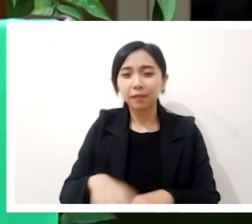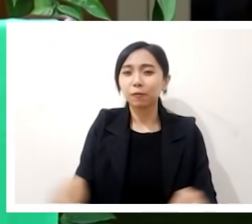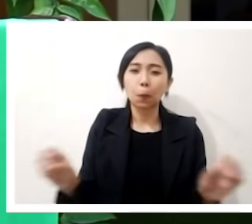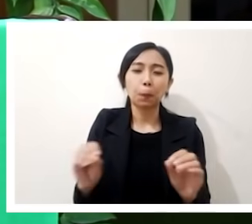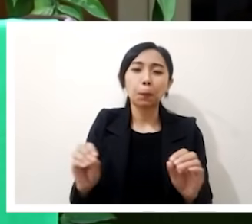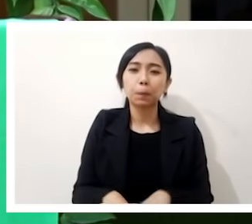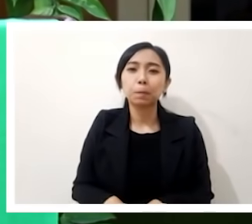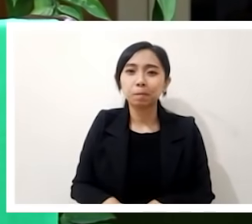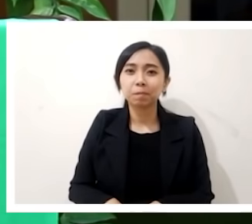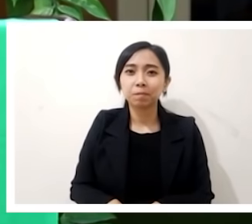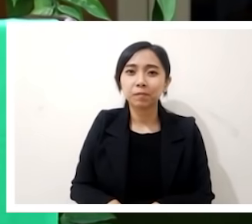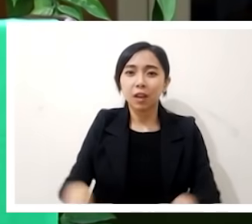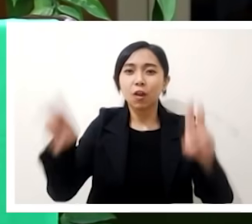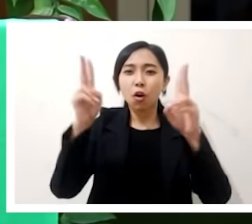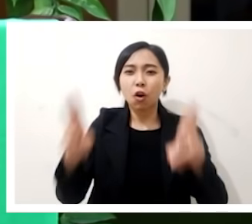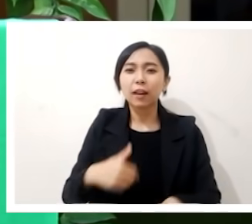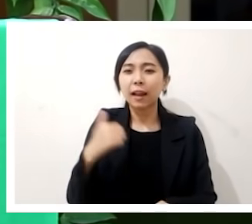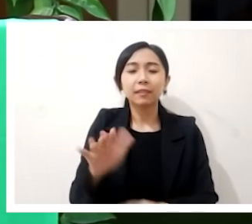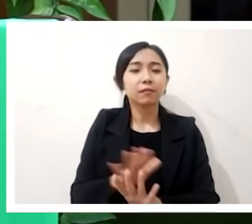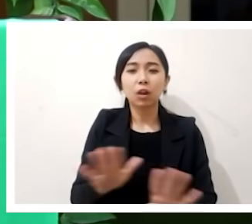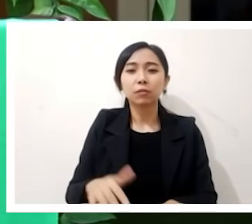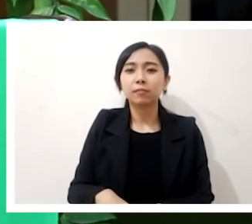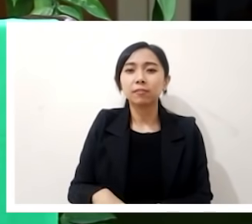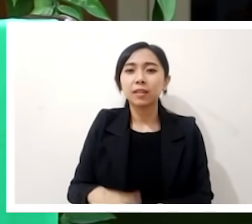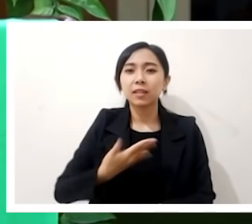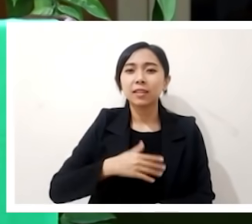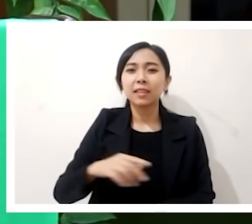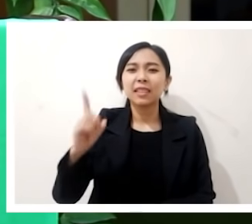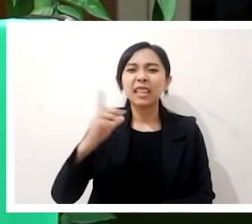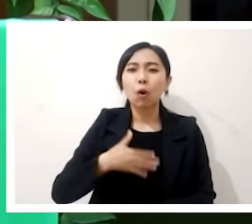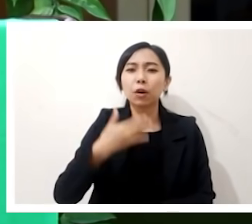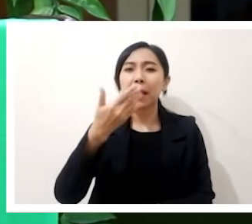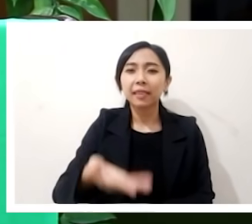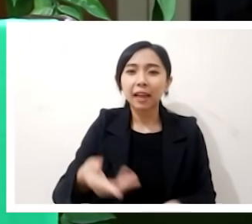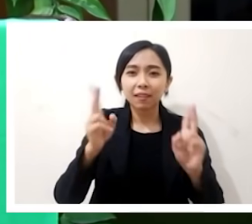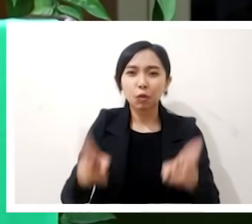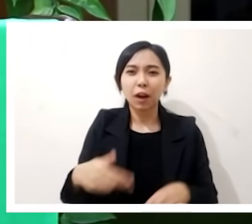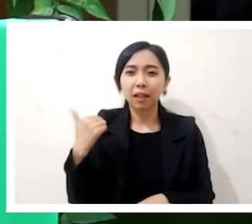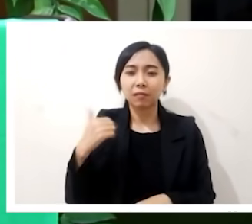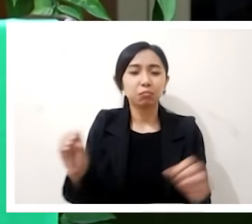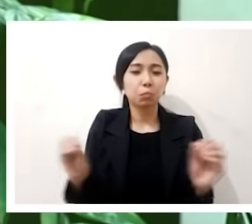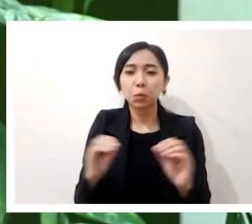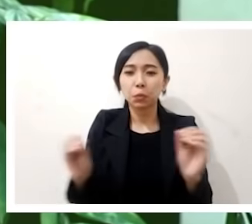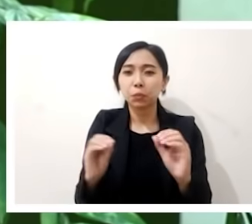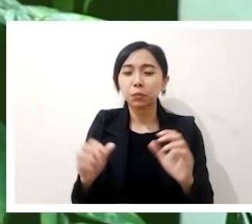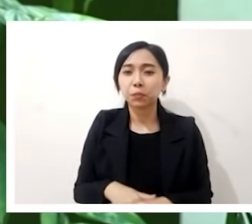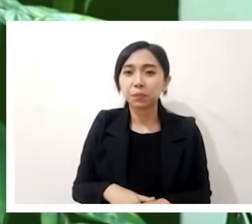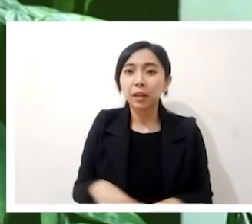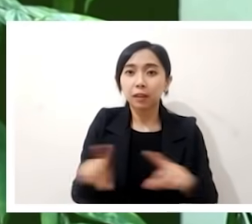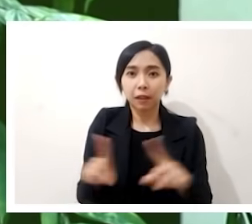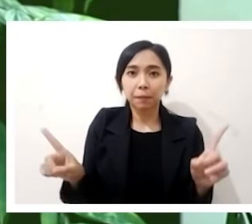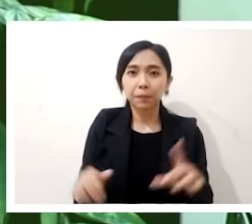lain dikorbankan, yang lain dieksploitasi. Bukan demikian.